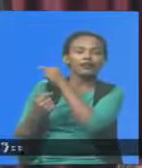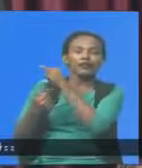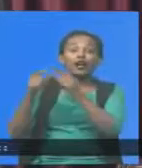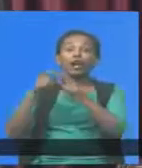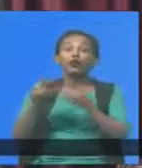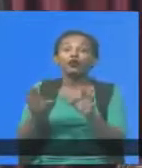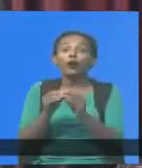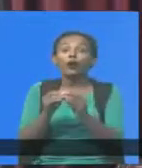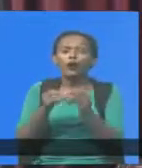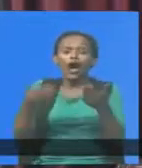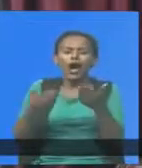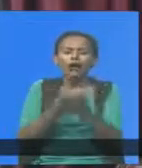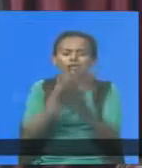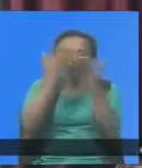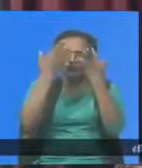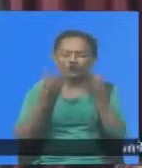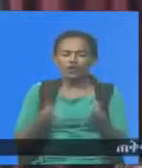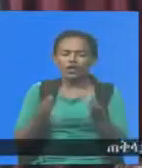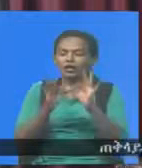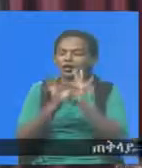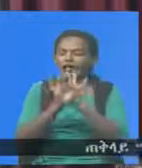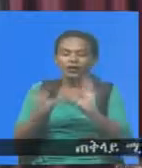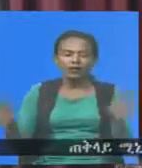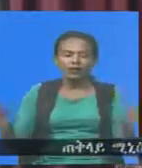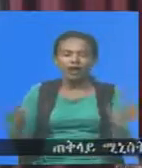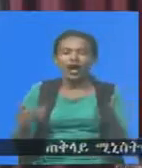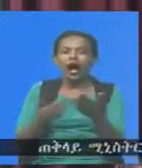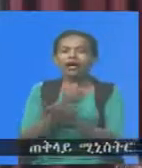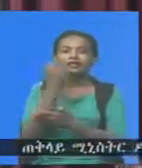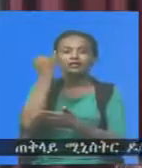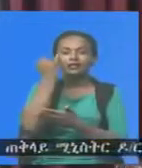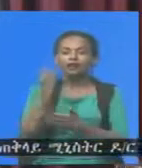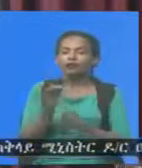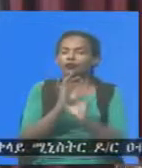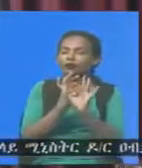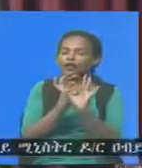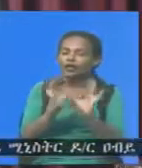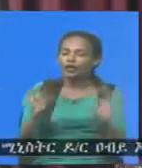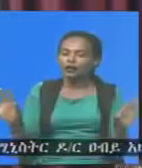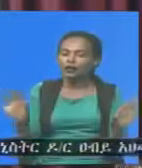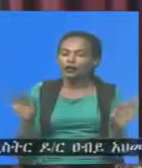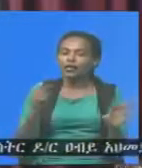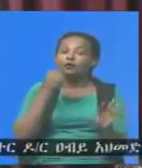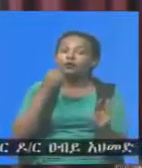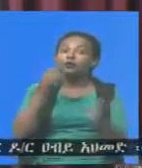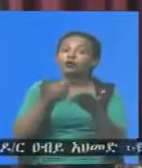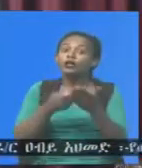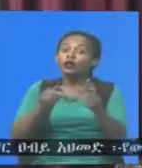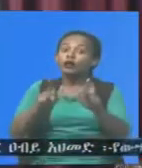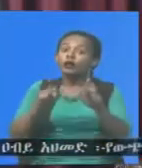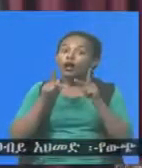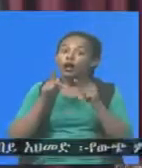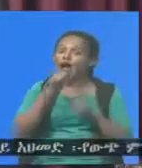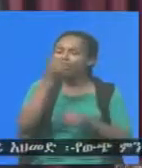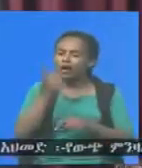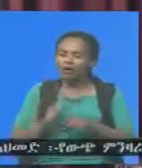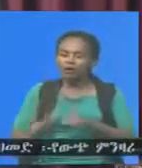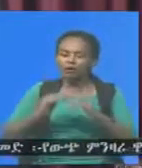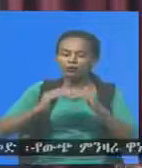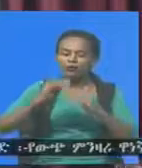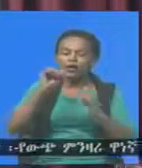አዲስ ውሳኔ የለም፣ አዲስ ሐሳብ የለም ሚለውን ይሄ ፓርላማ ከማንም በላይ